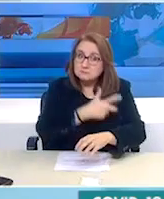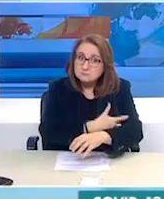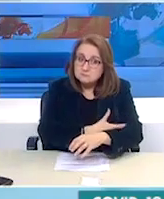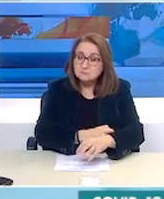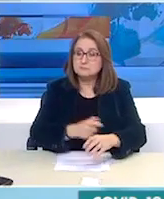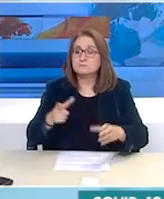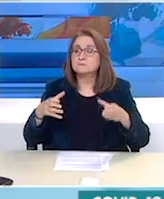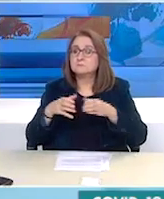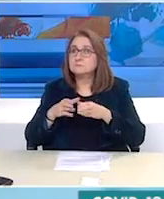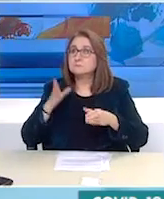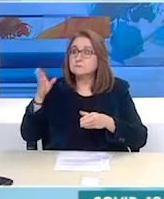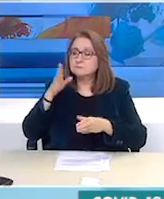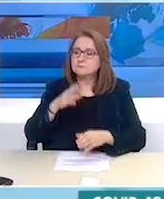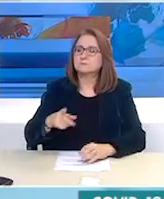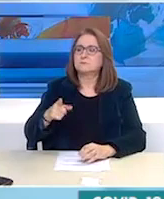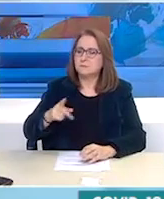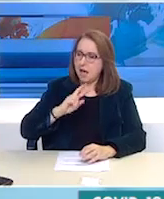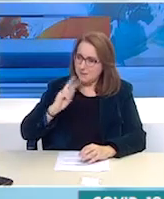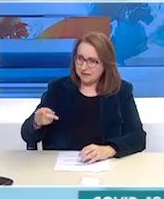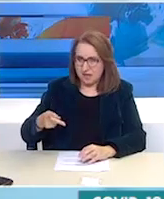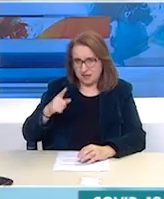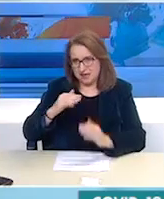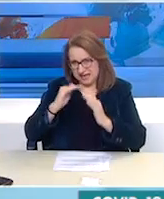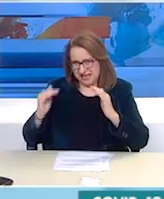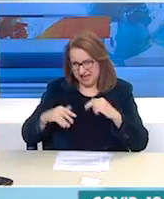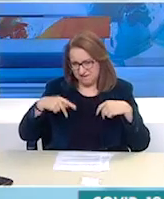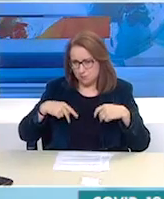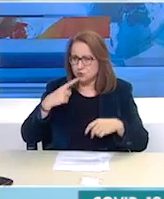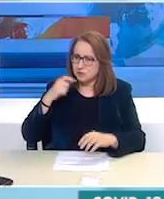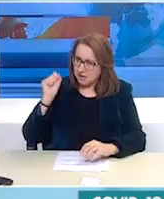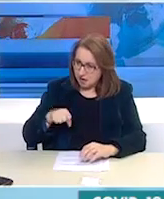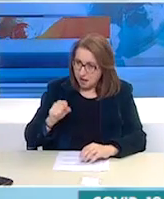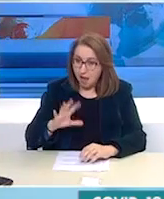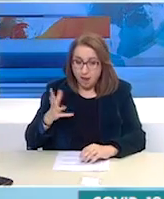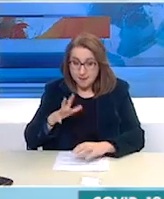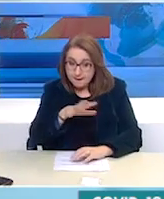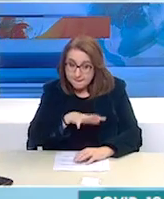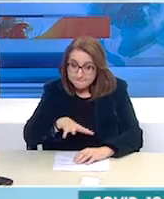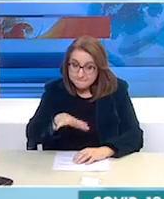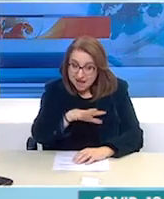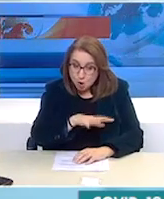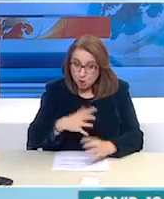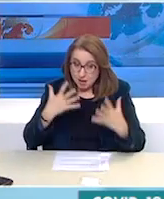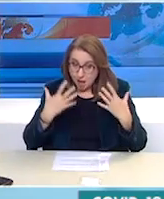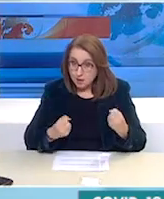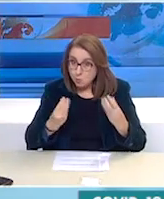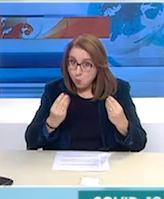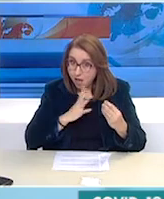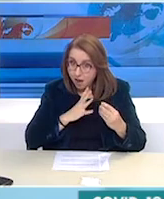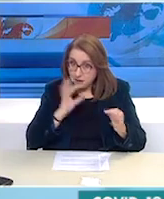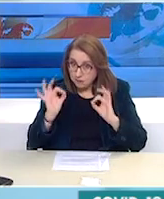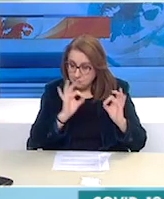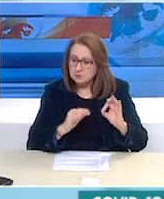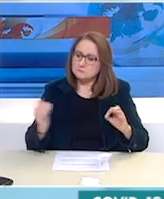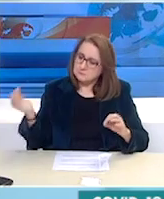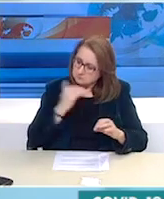Οπουδήποτε έχουμε μεγάλο επιδημιολογικό φορτίο, προχωράμε σε σχετικούς ελέγχους. Το θέμα της ενημέρωσης είναι κάτι το οποίο